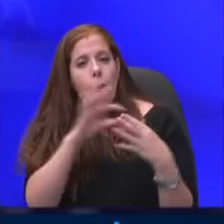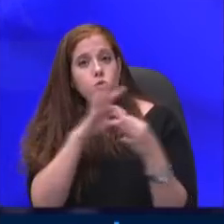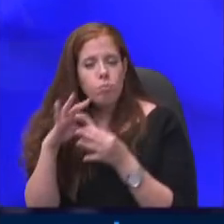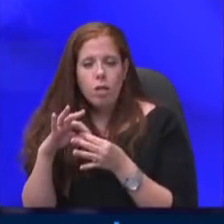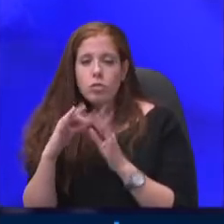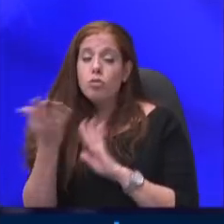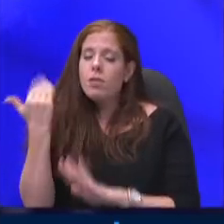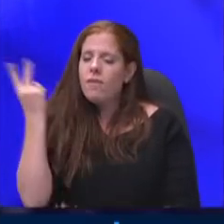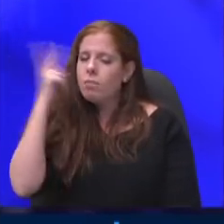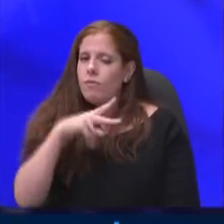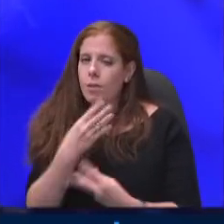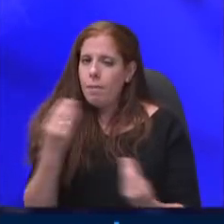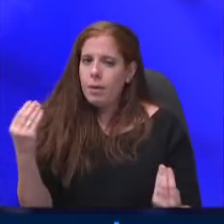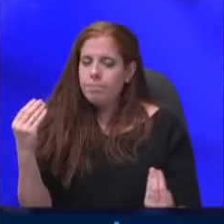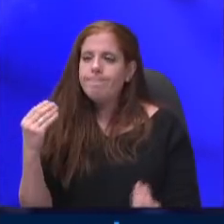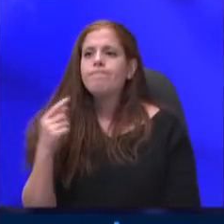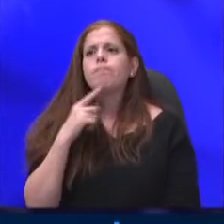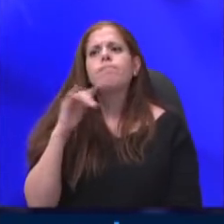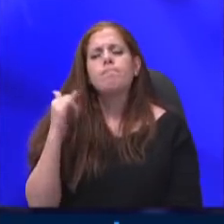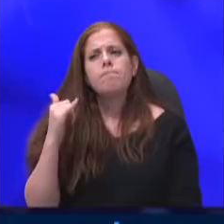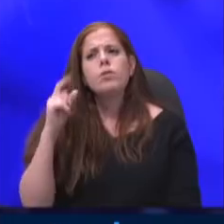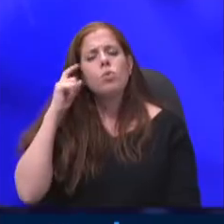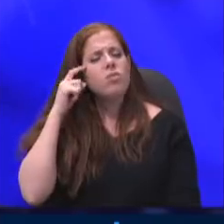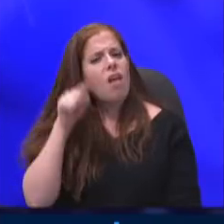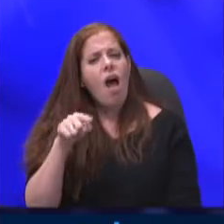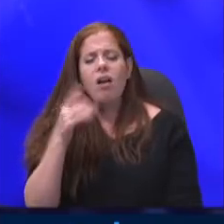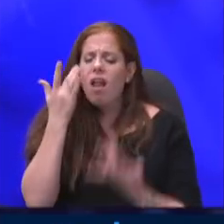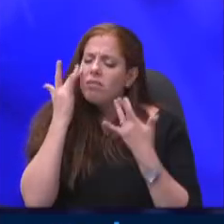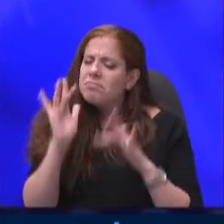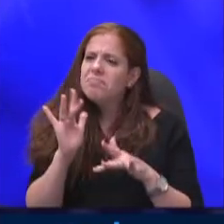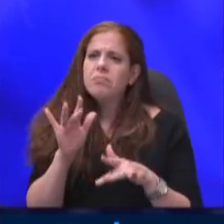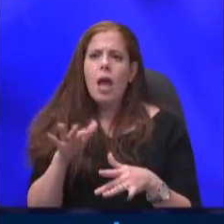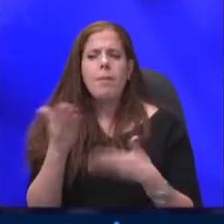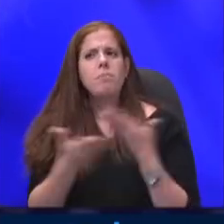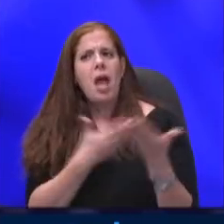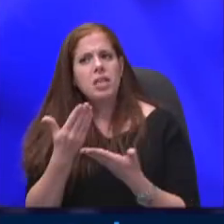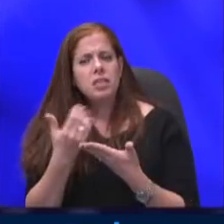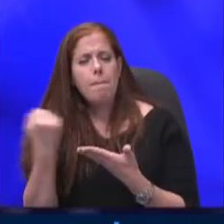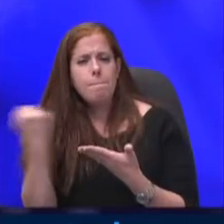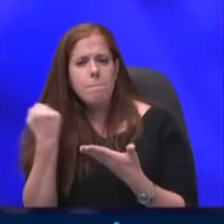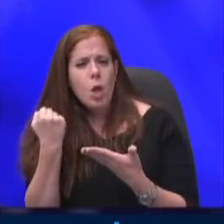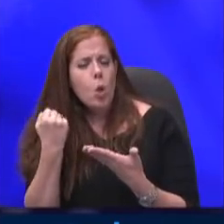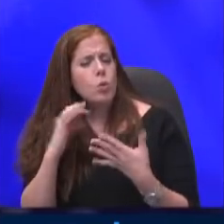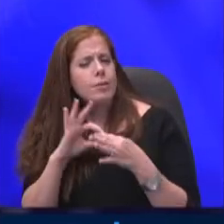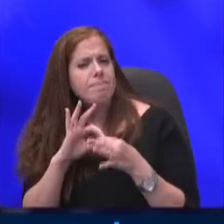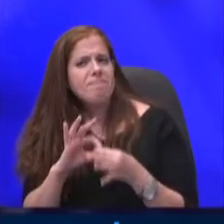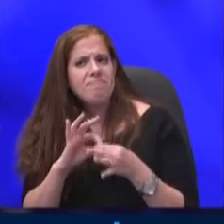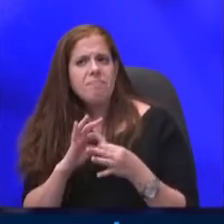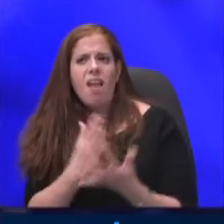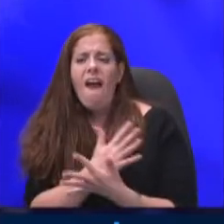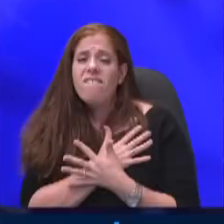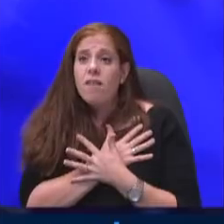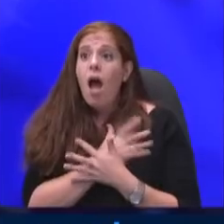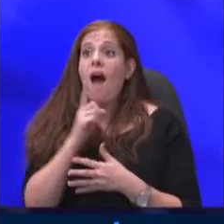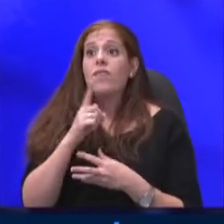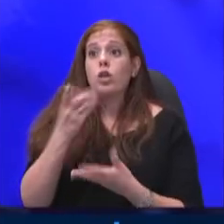הוא דאג לה. היו ביניהם יחסים מאוד אדוקים. אהבה, אבא, כשקיבל הבחנה,